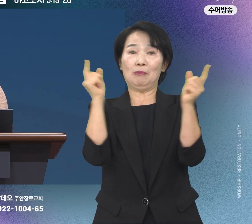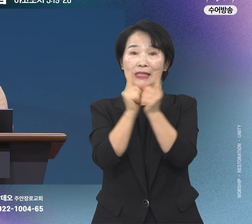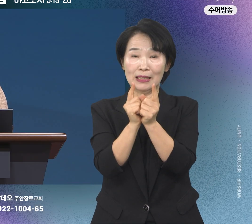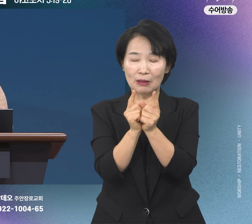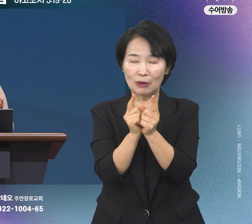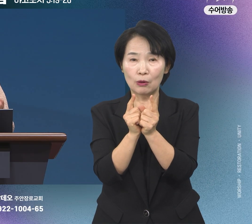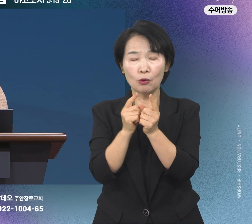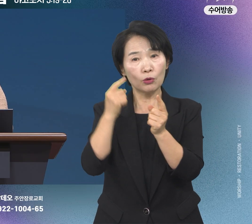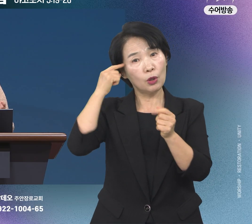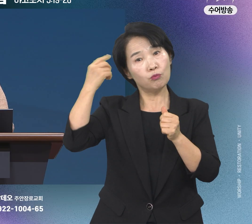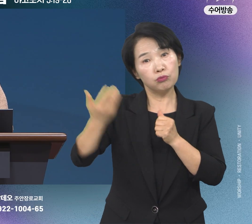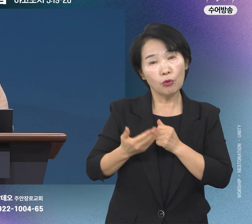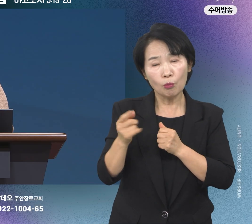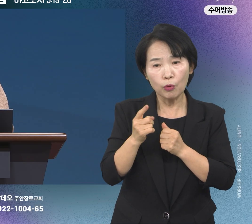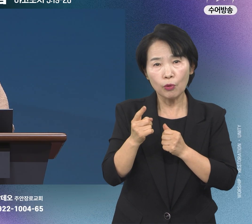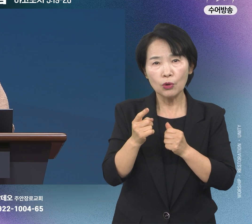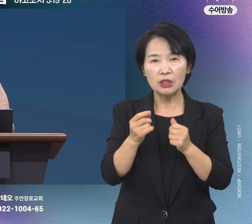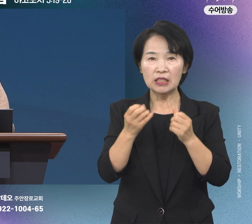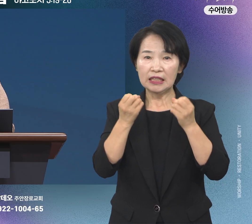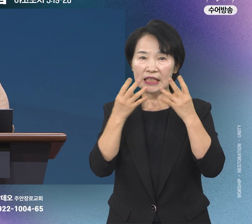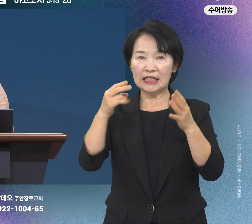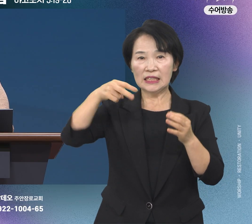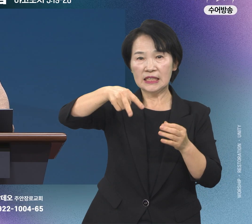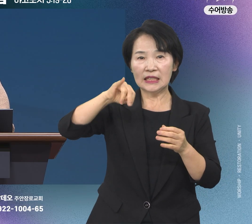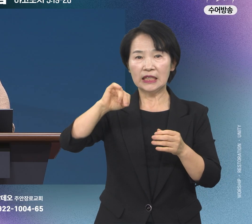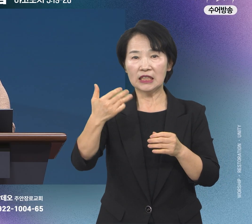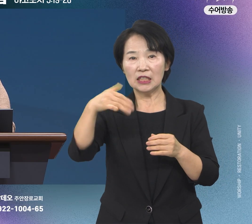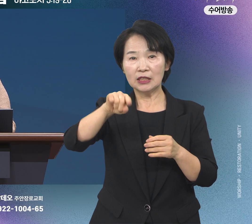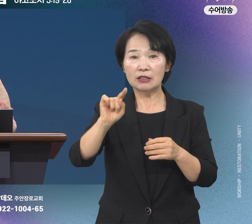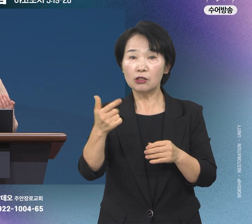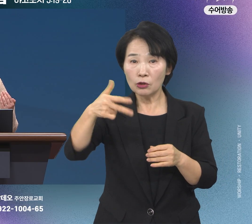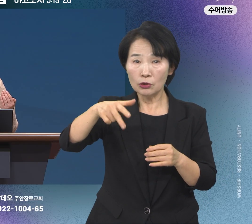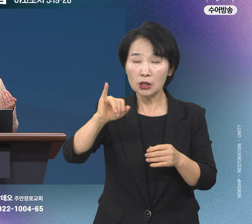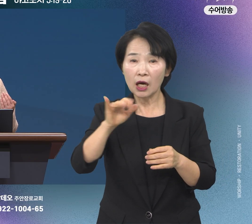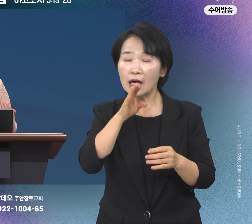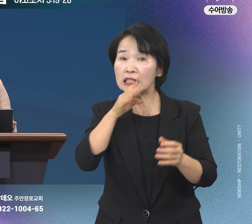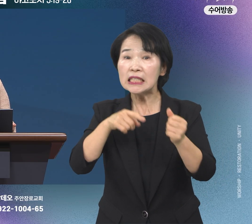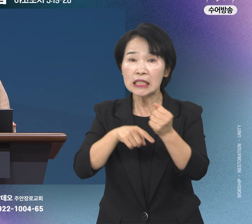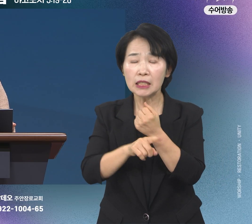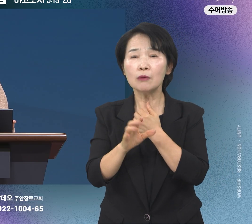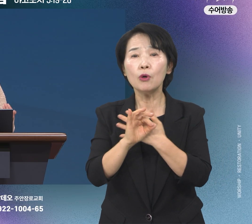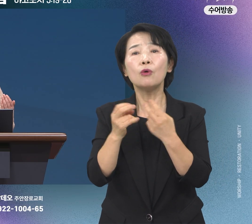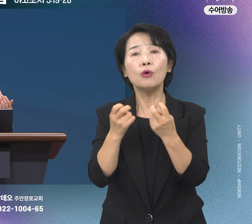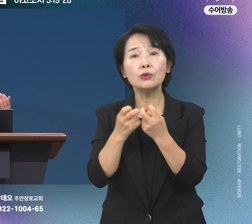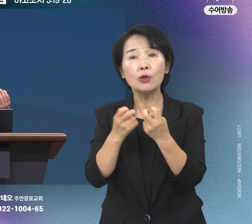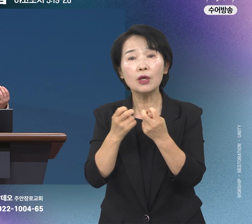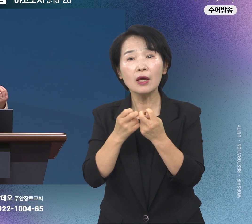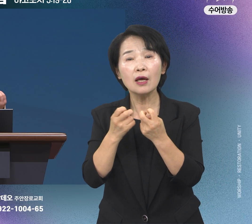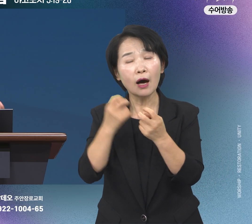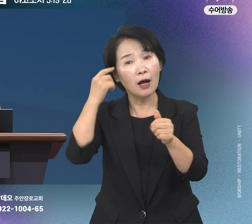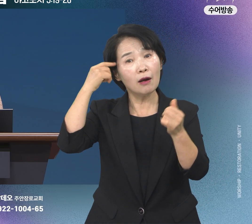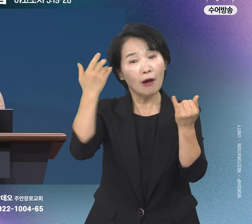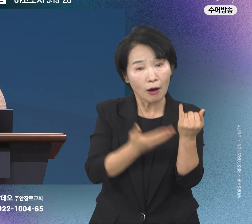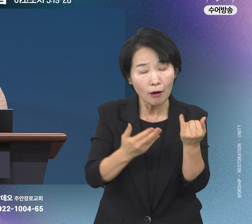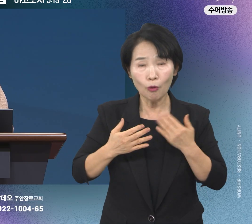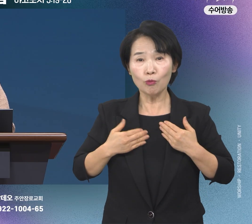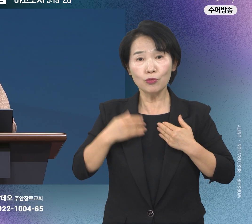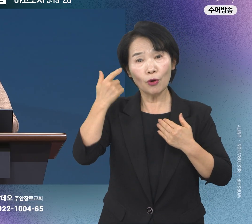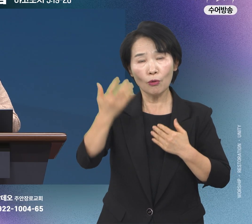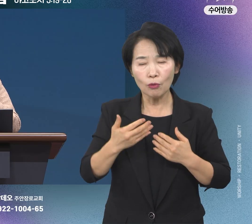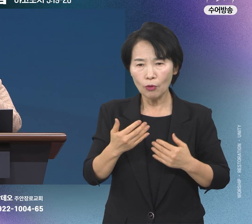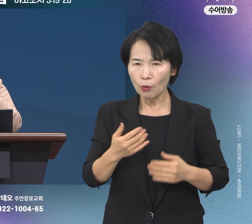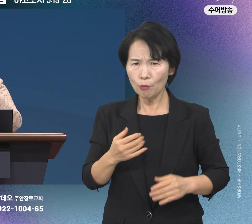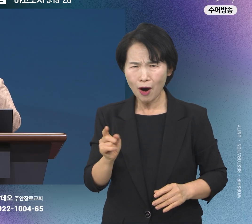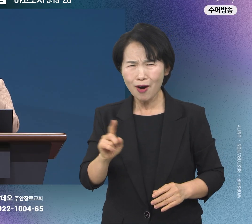욕했던 신천지만 질리면 어떡할래? 어떡하긴? 아니 대체 신천지는 어떤